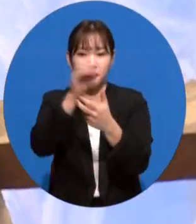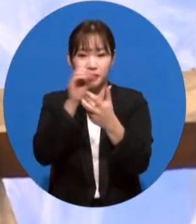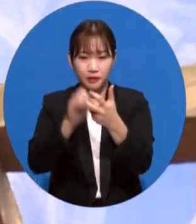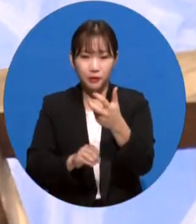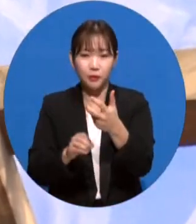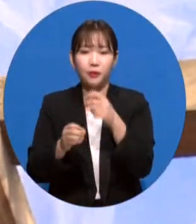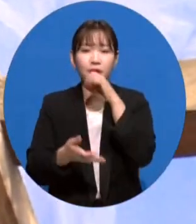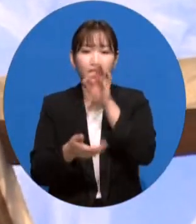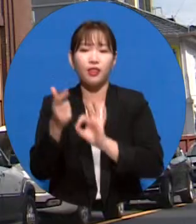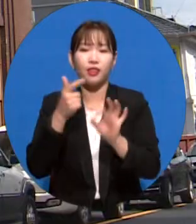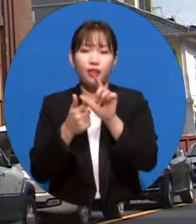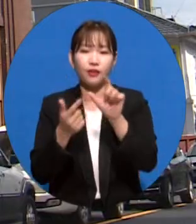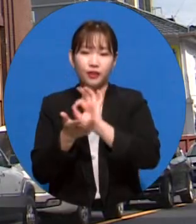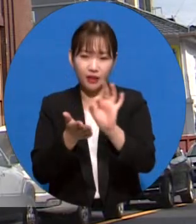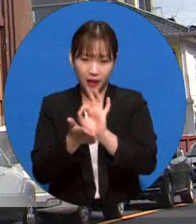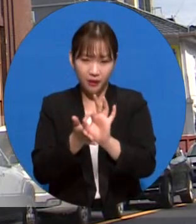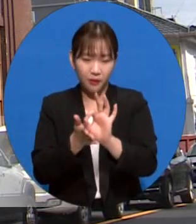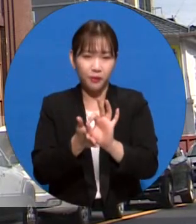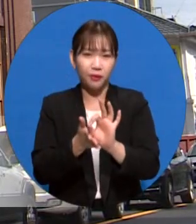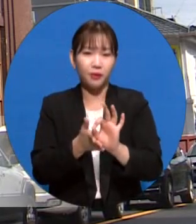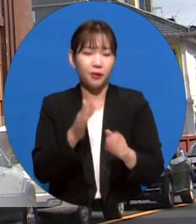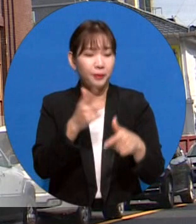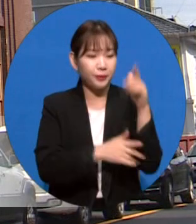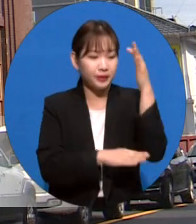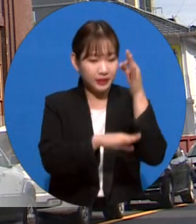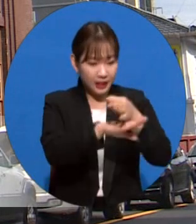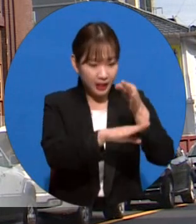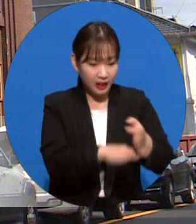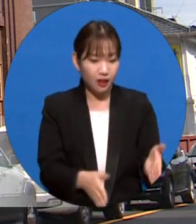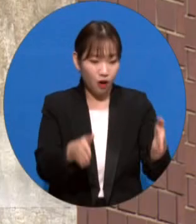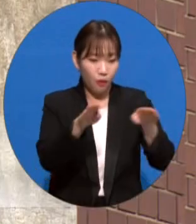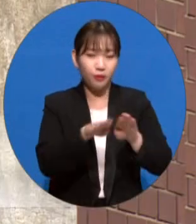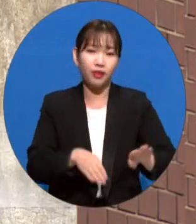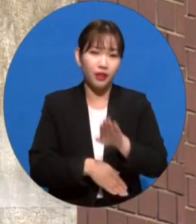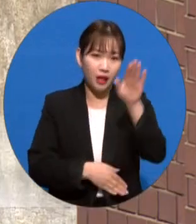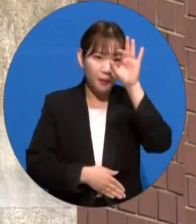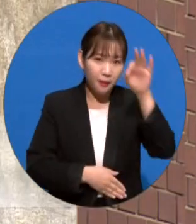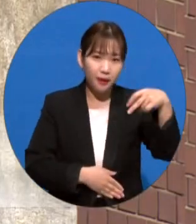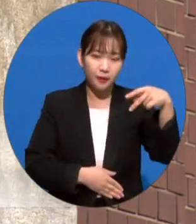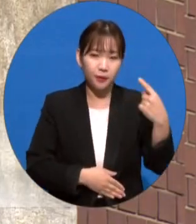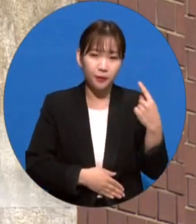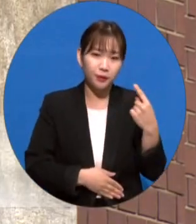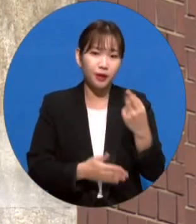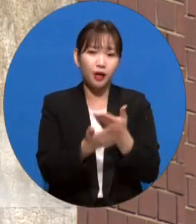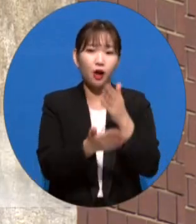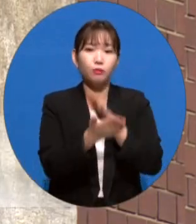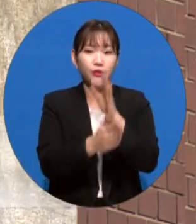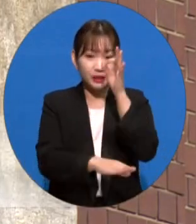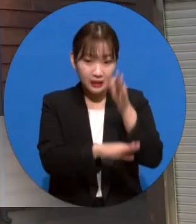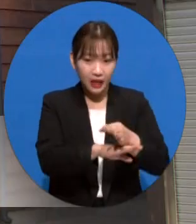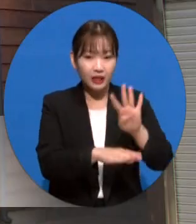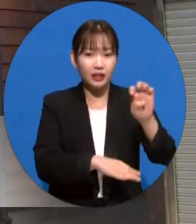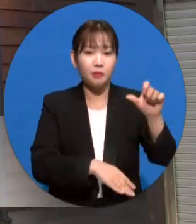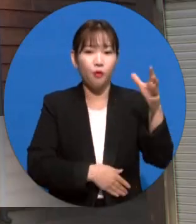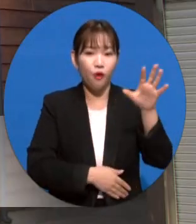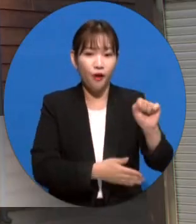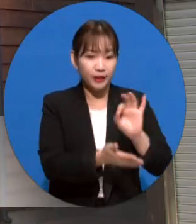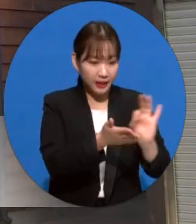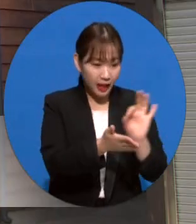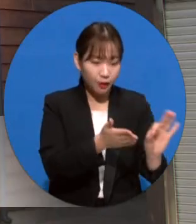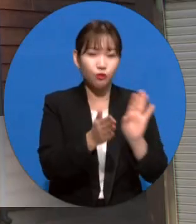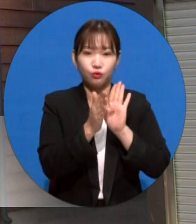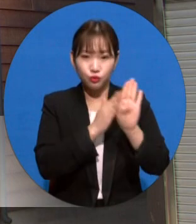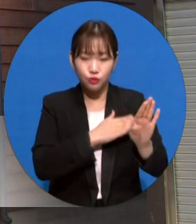있습니다. 근대 역사공간 목포시 매입 건물 전체를 살펴보더라도 건물을 사는데 45억 원을 쓴